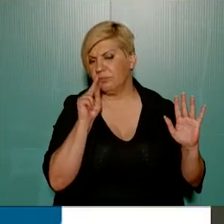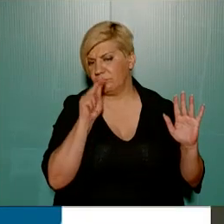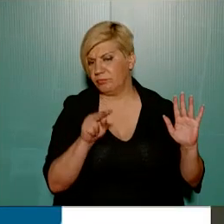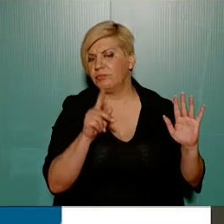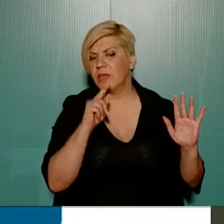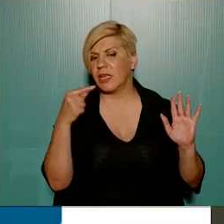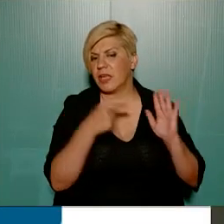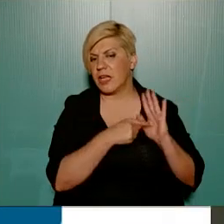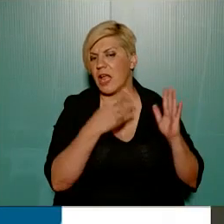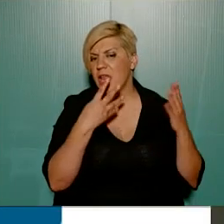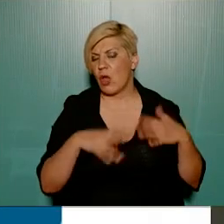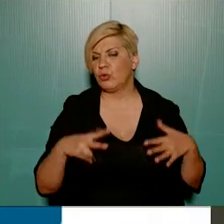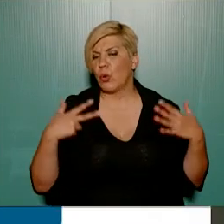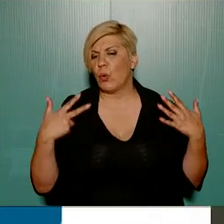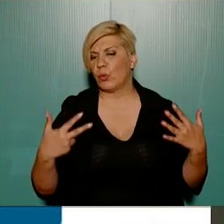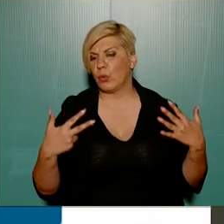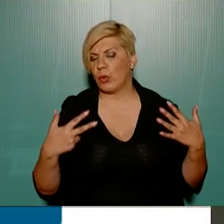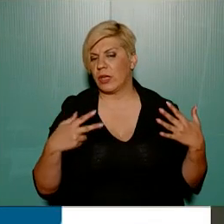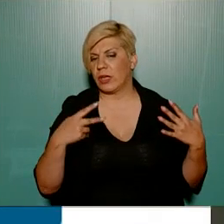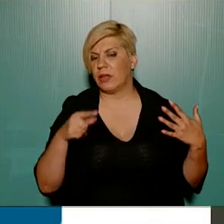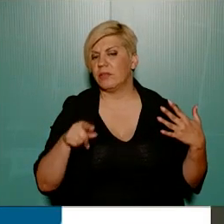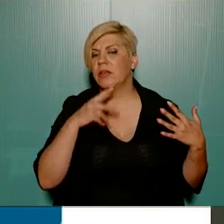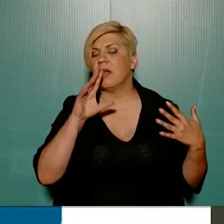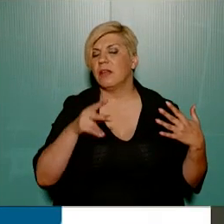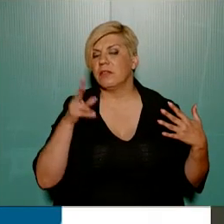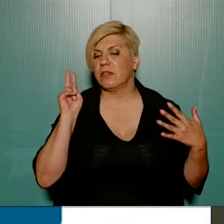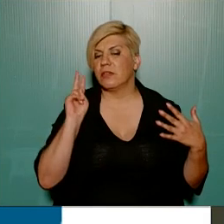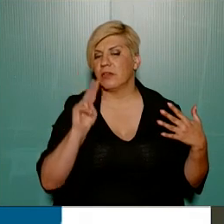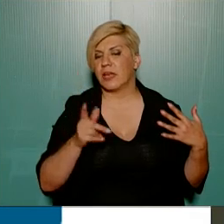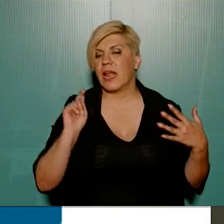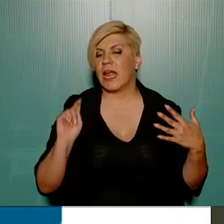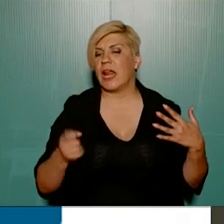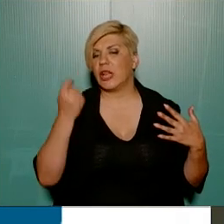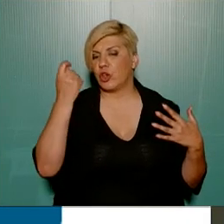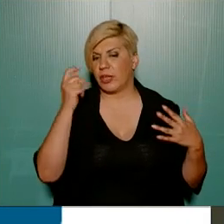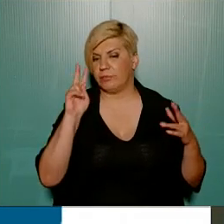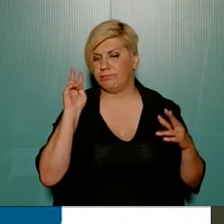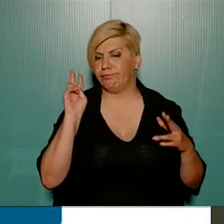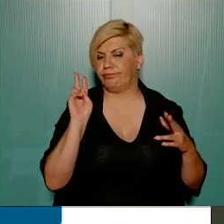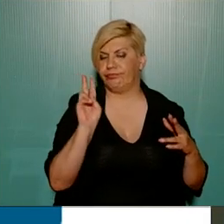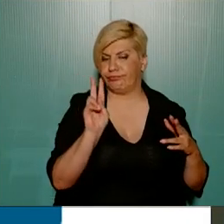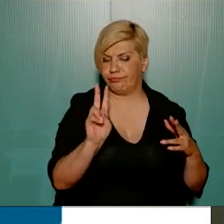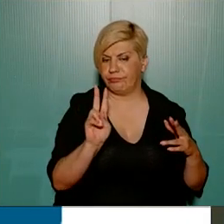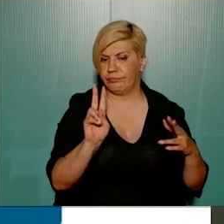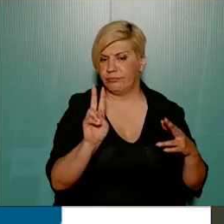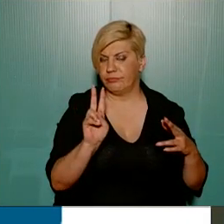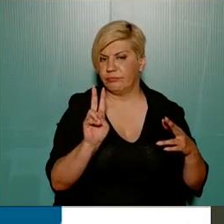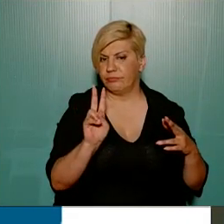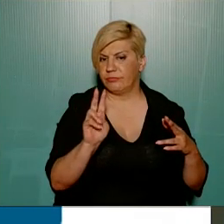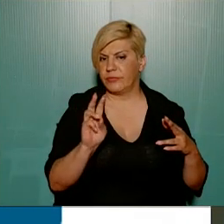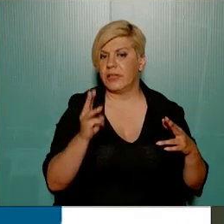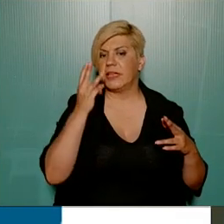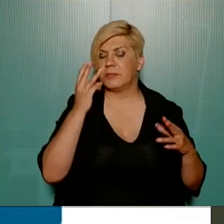το 1908 τα τραμ γίναν ηλεκτροκίνητα. Και εδώ βλέπουμε μια